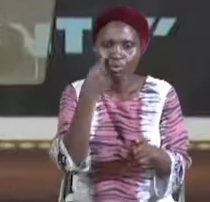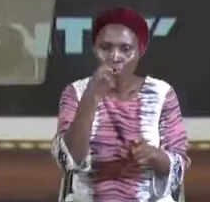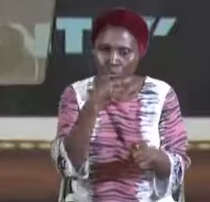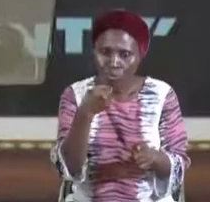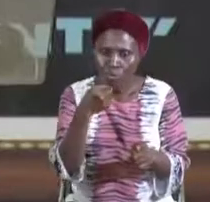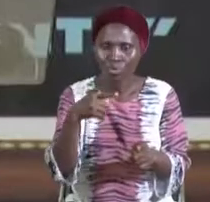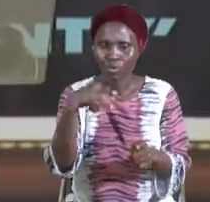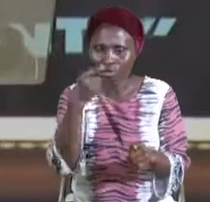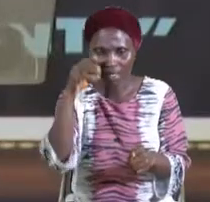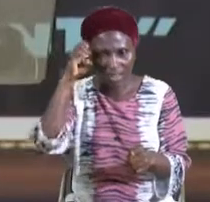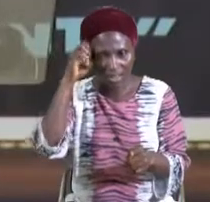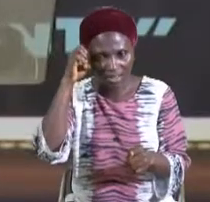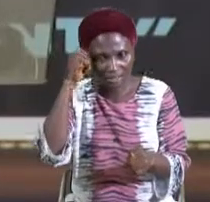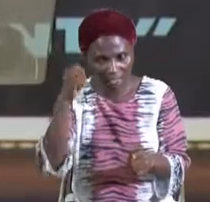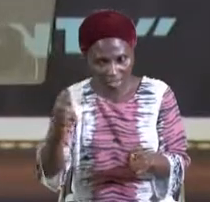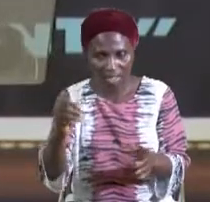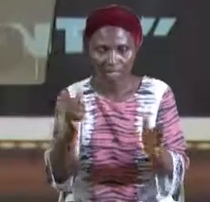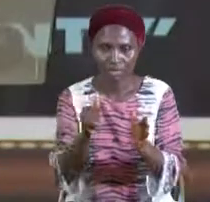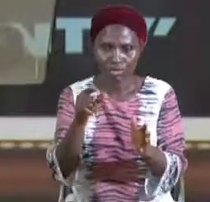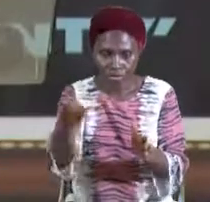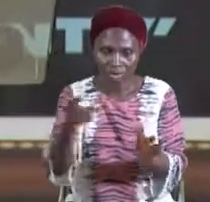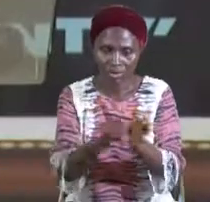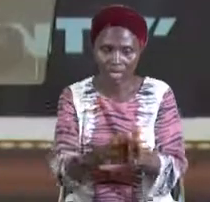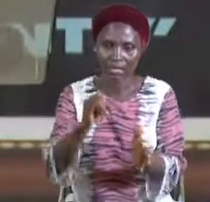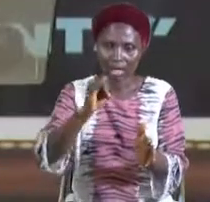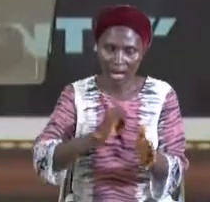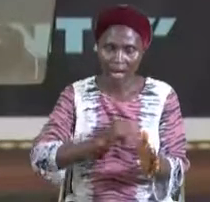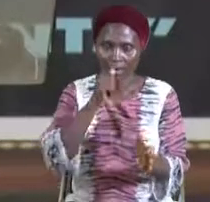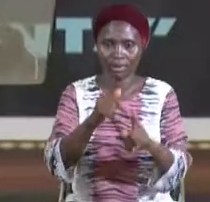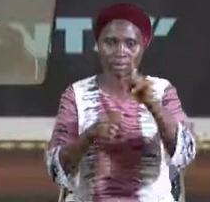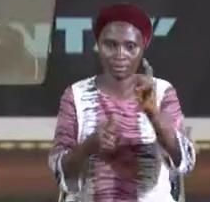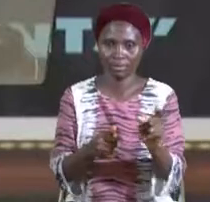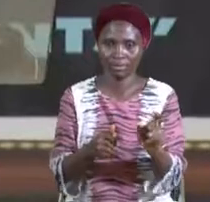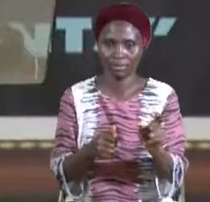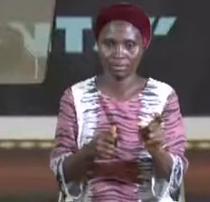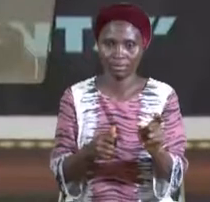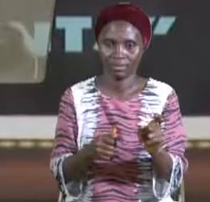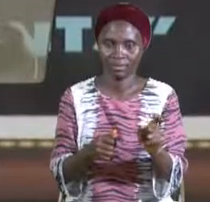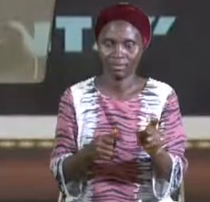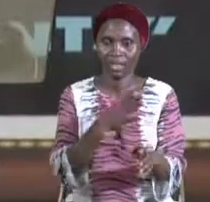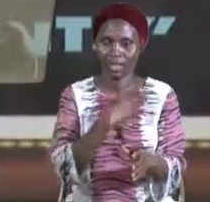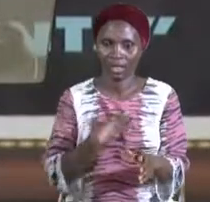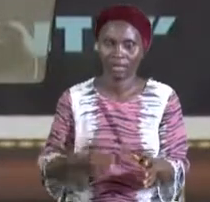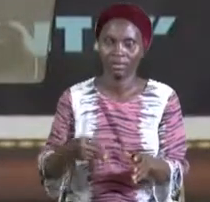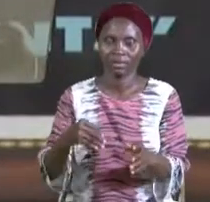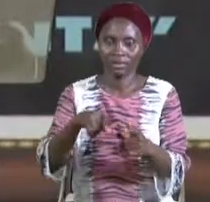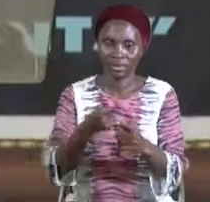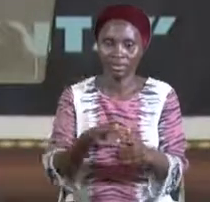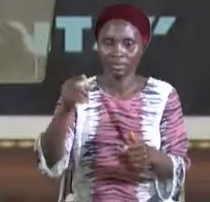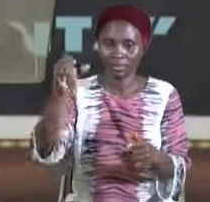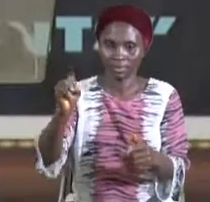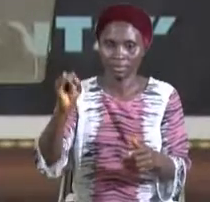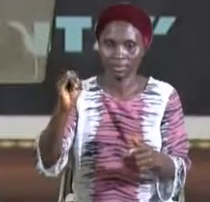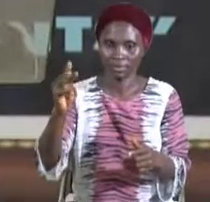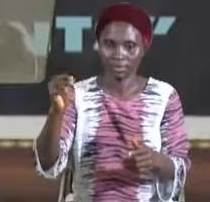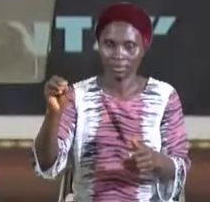Simon Pierre répondit, tu es le Christ. Dites-moi, le Fils